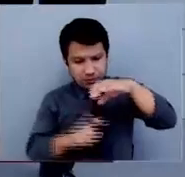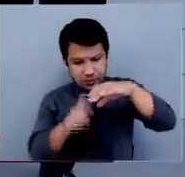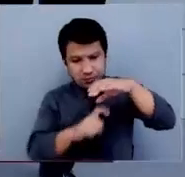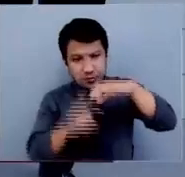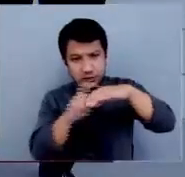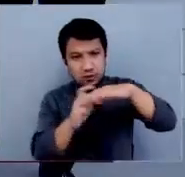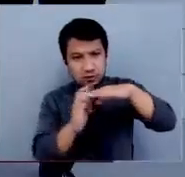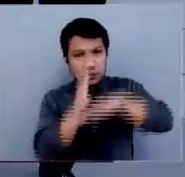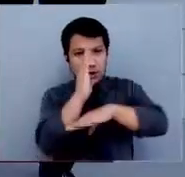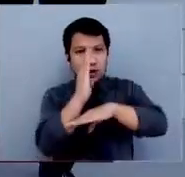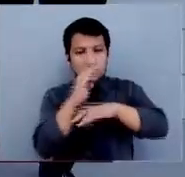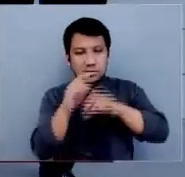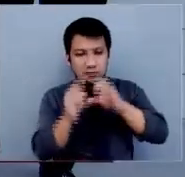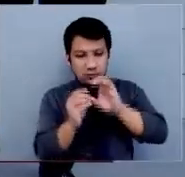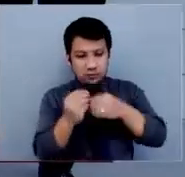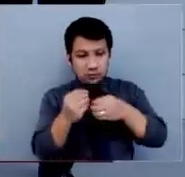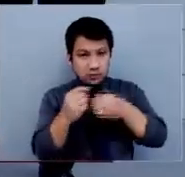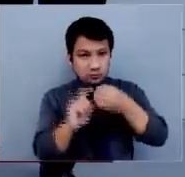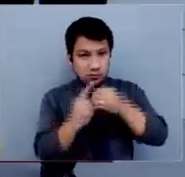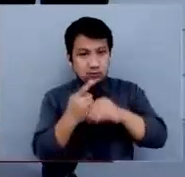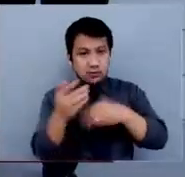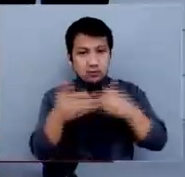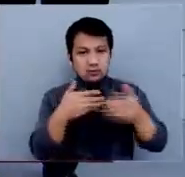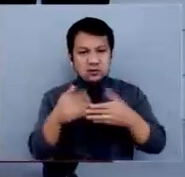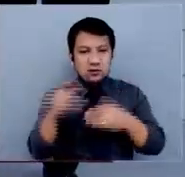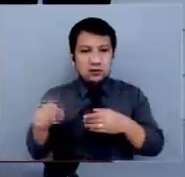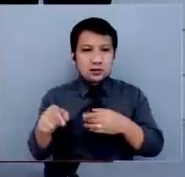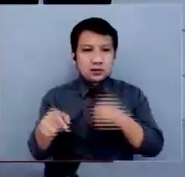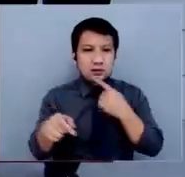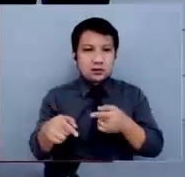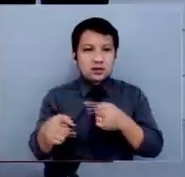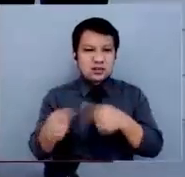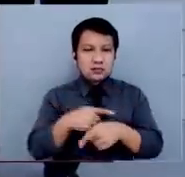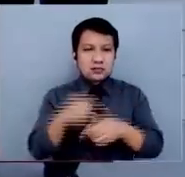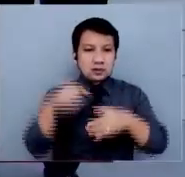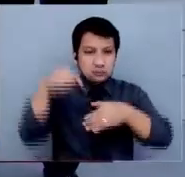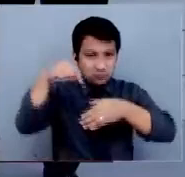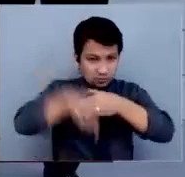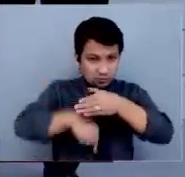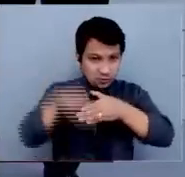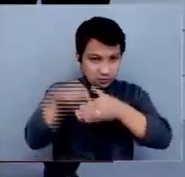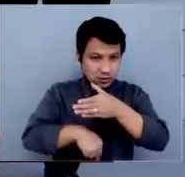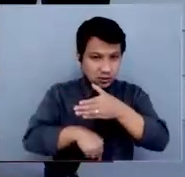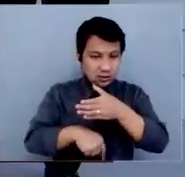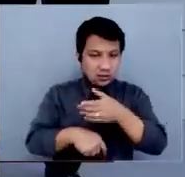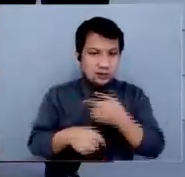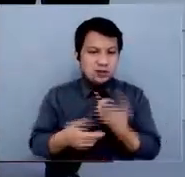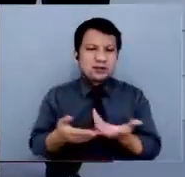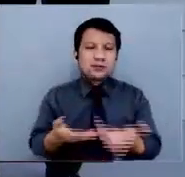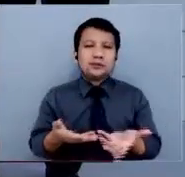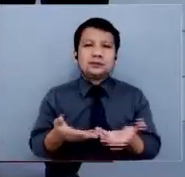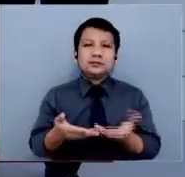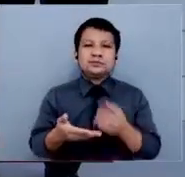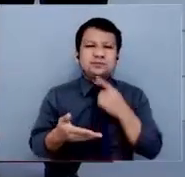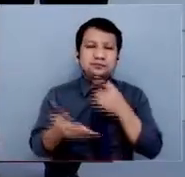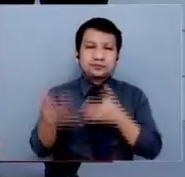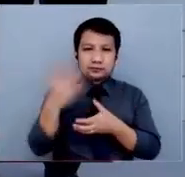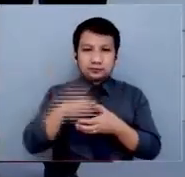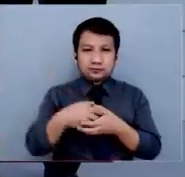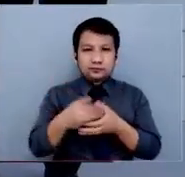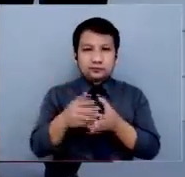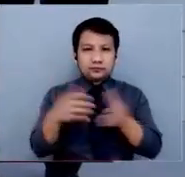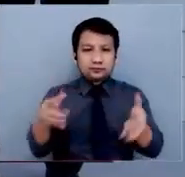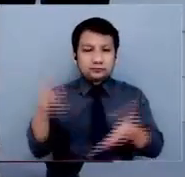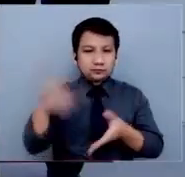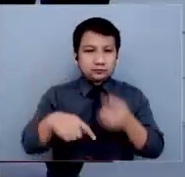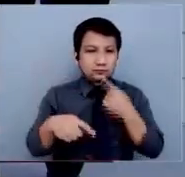deposits. Madalas po itong ginagamit pag ang mga mineral deposits ay malalim ang pagkakabaon. Pero siyempre, mas magastos po ito dahil